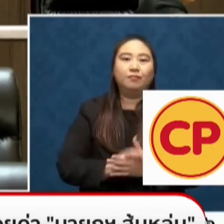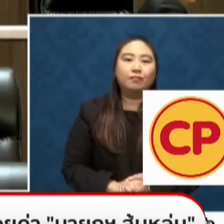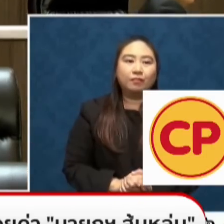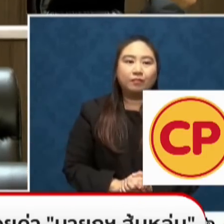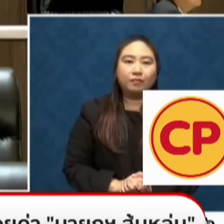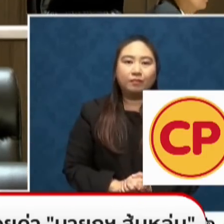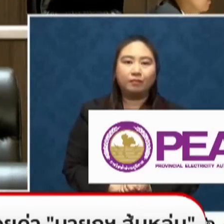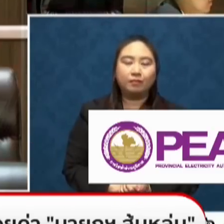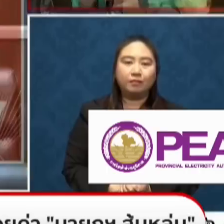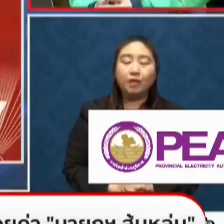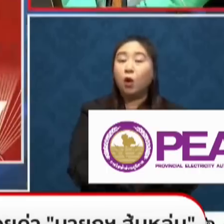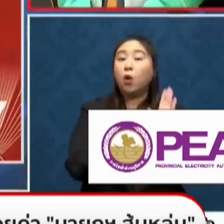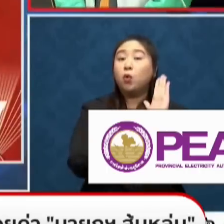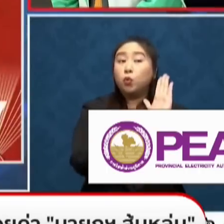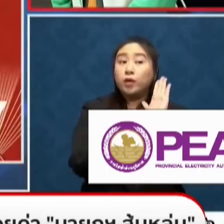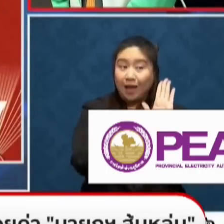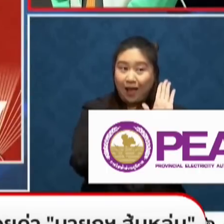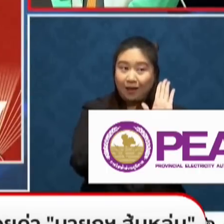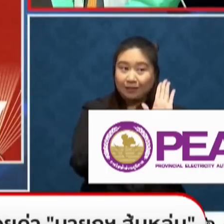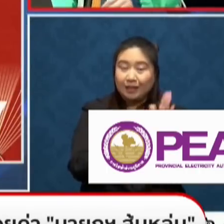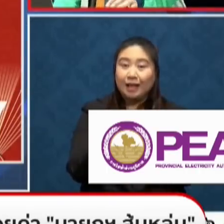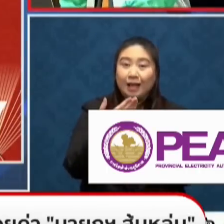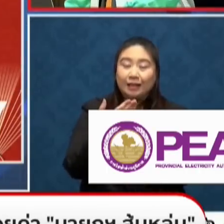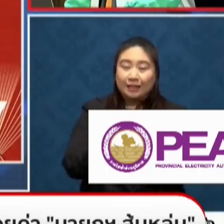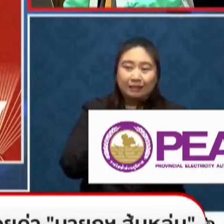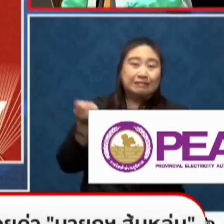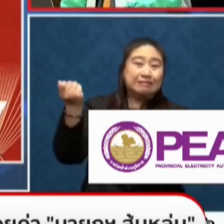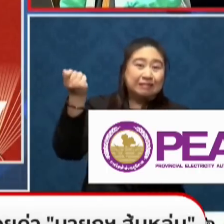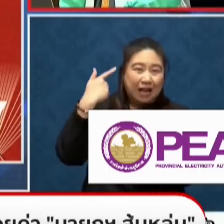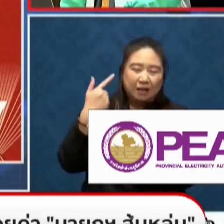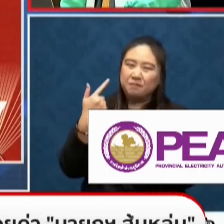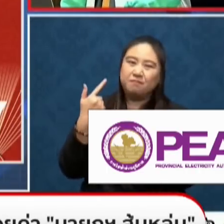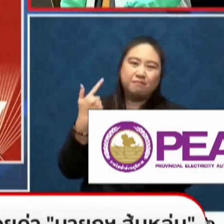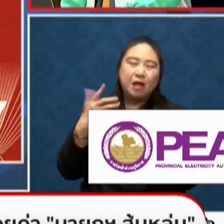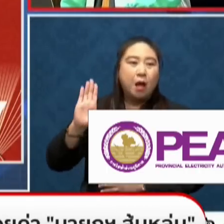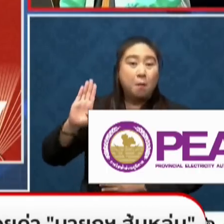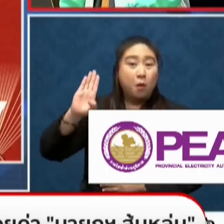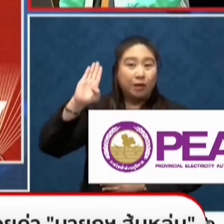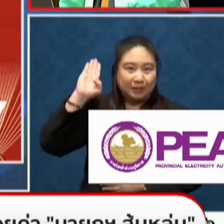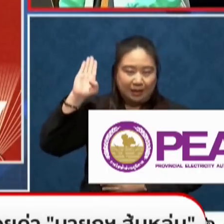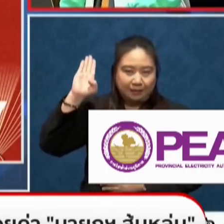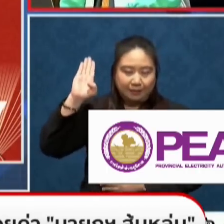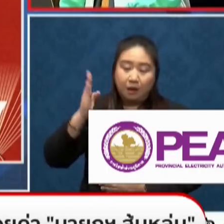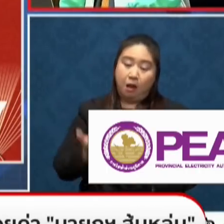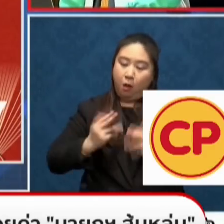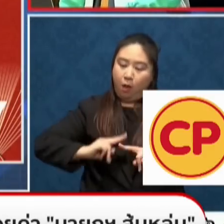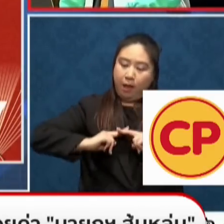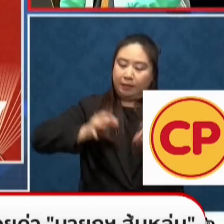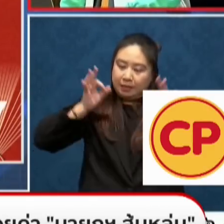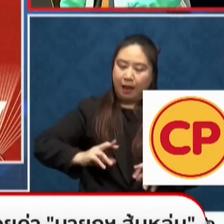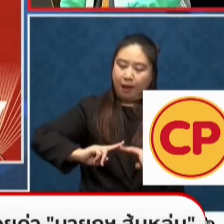ชาติก็เลยหวังว่าสิ่งที่ได้มีการอภิปรายวันนี้นะท่านจะมีคำตอบที่ชัดเจนเพื่อคลายความกังวลให้กับ